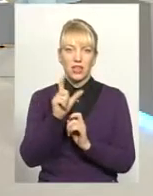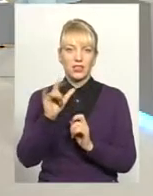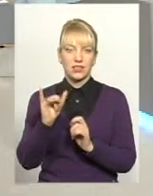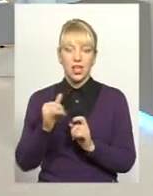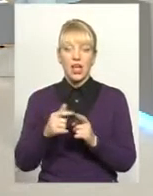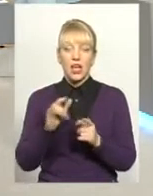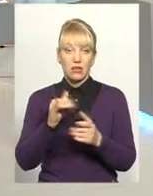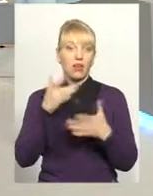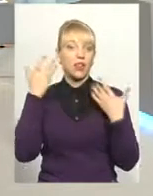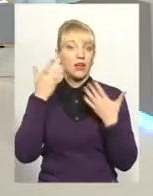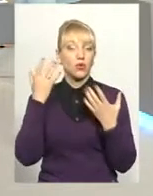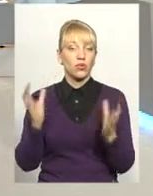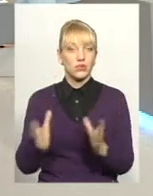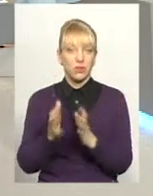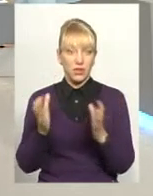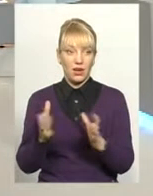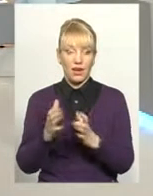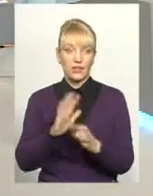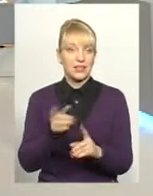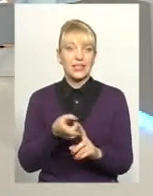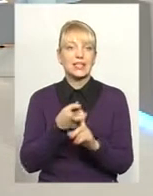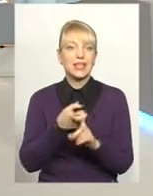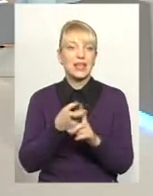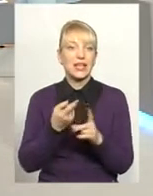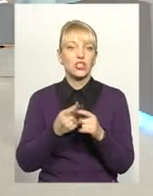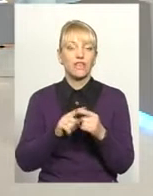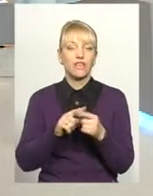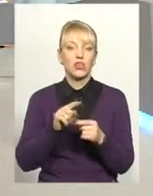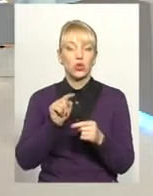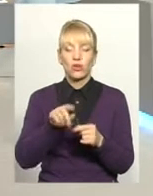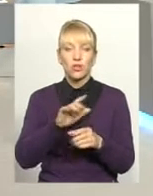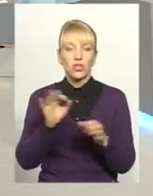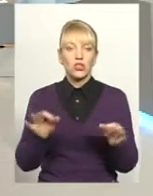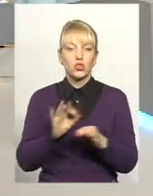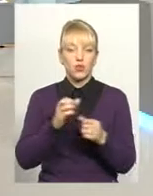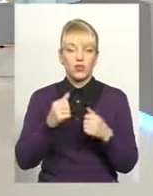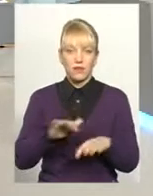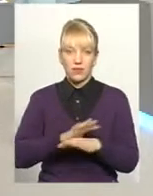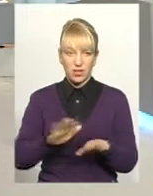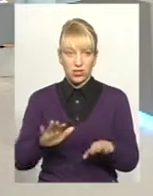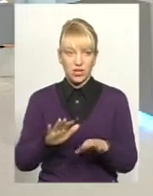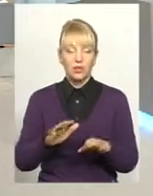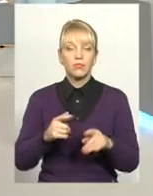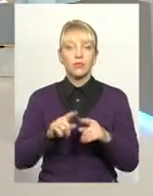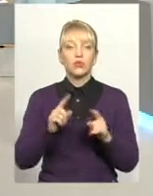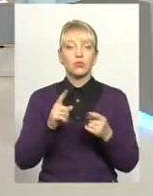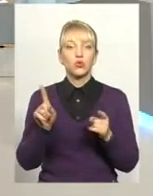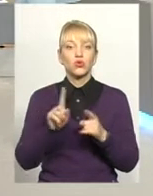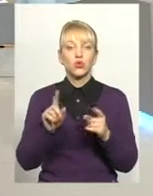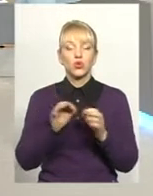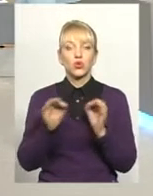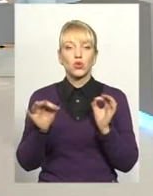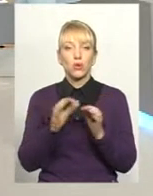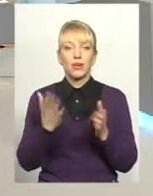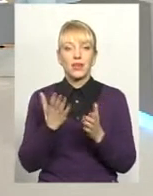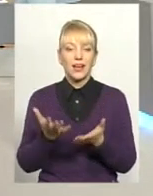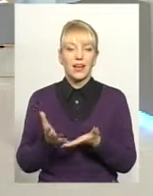значить, незалежно скільки там вона, скільки треба, вона не втрачає ніяких властивостей. Тому що солома, яка